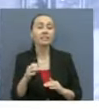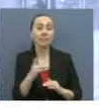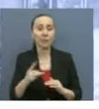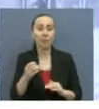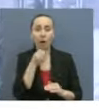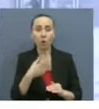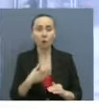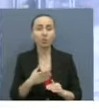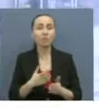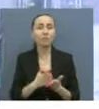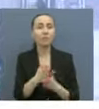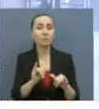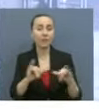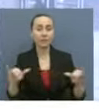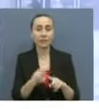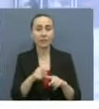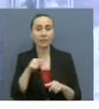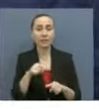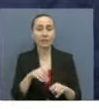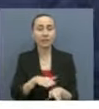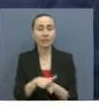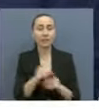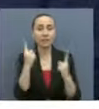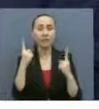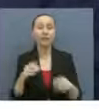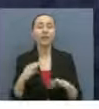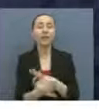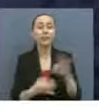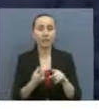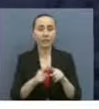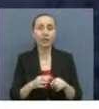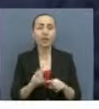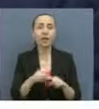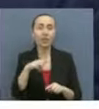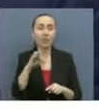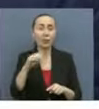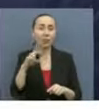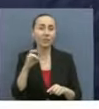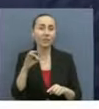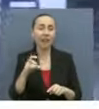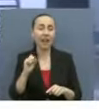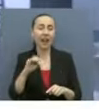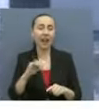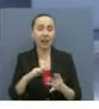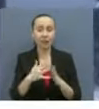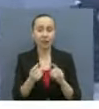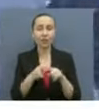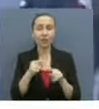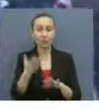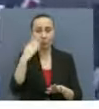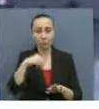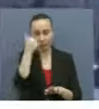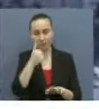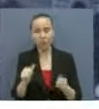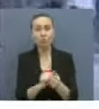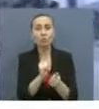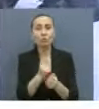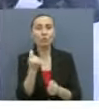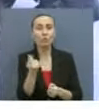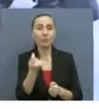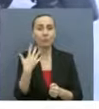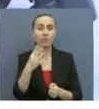для развития. К примеру, здесь реализуются два крупных проекта. Один из них – ТО «Кос-Ель-Агро». В прошлом году в хозяйстве построена зерносушилка на